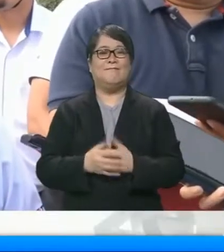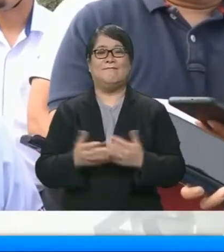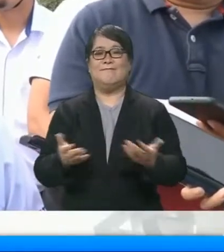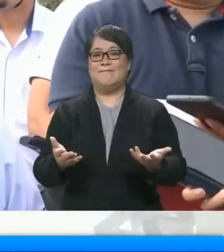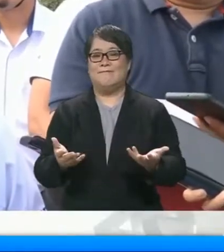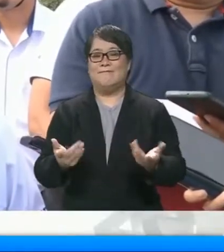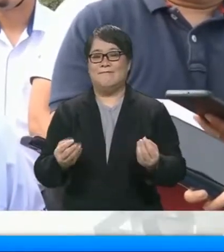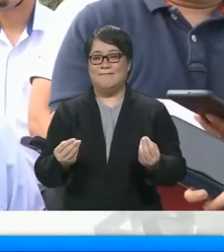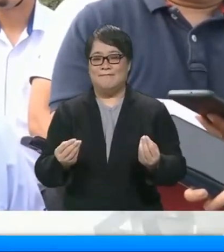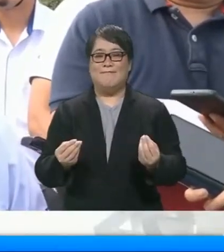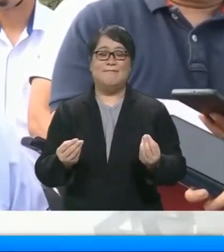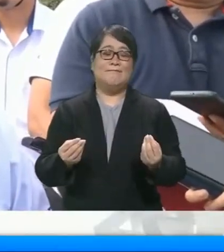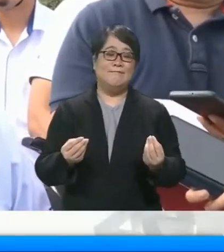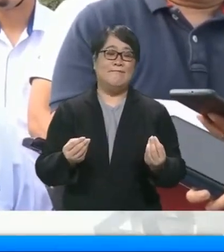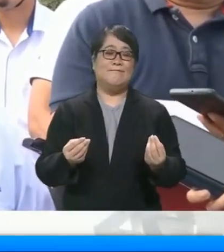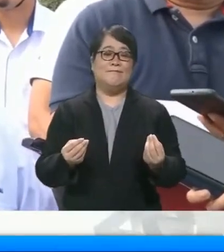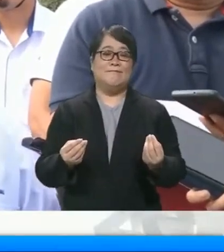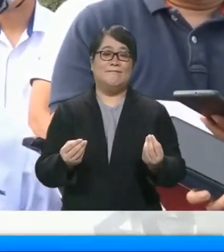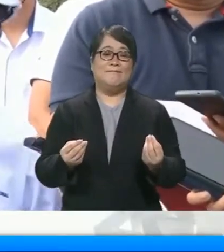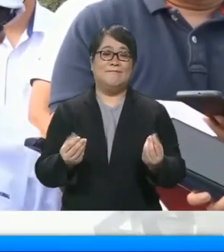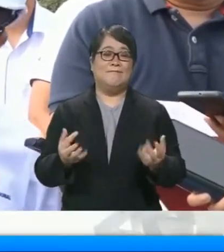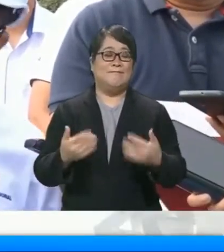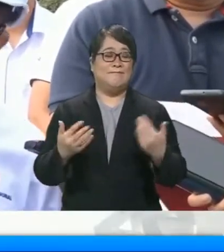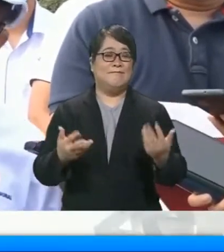dari segi